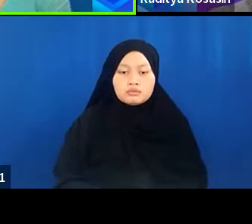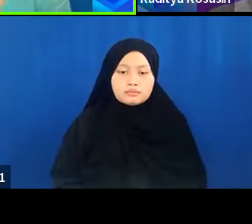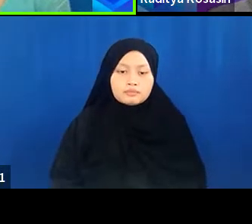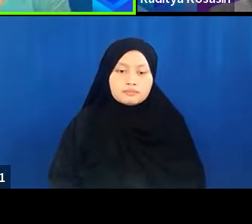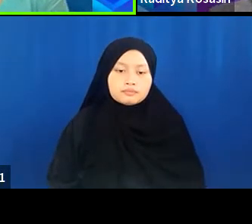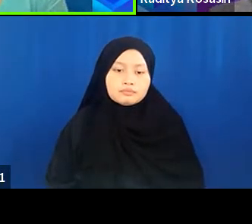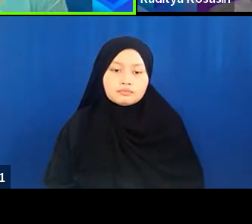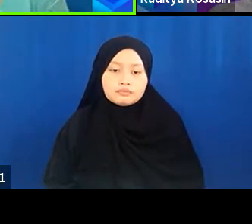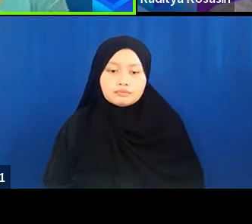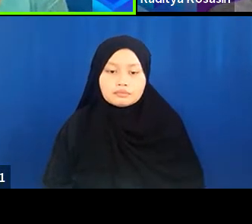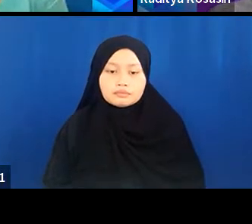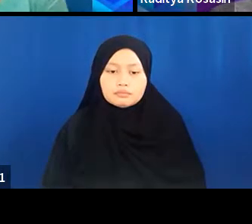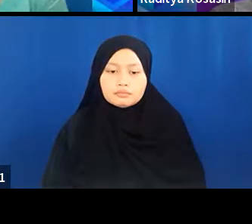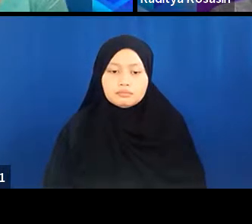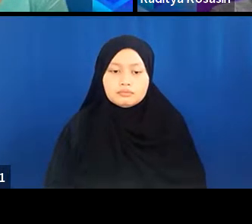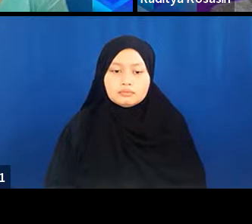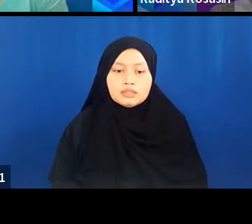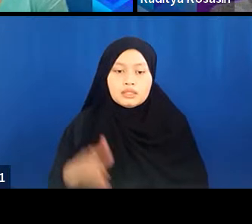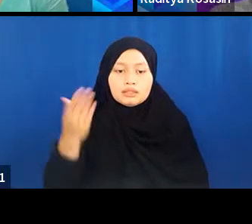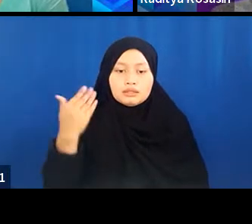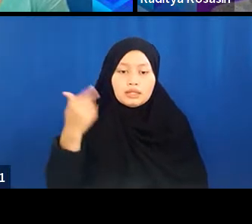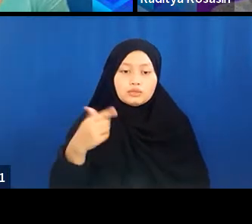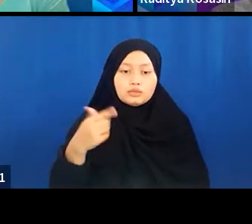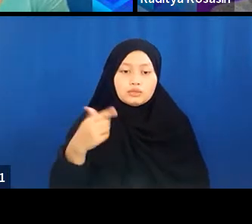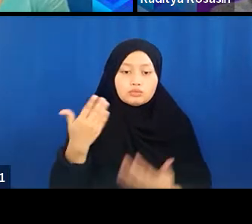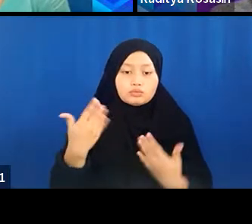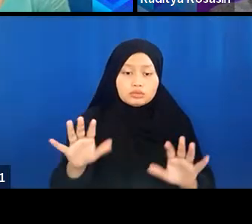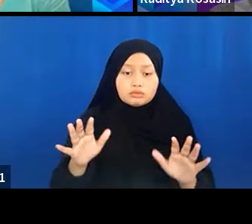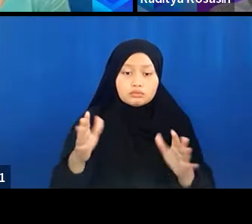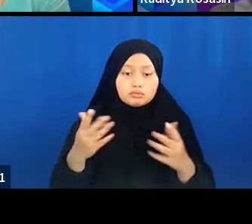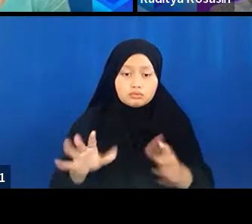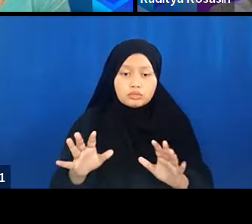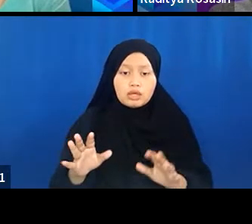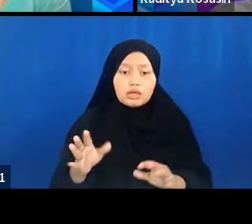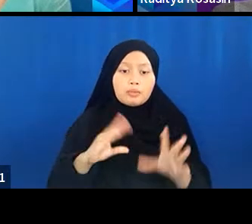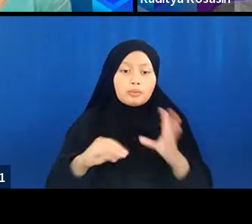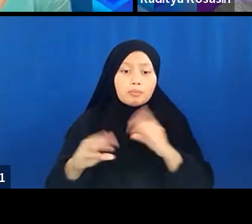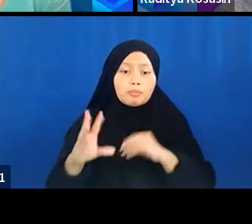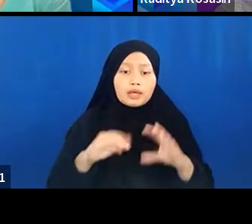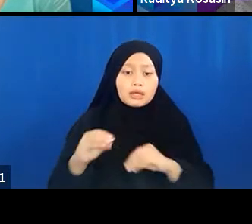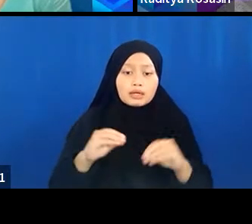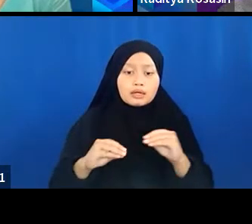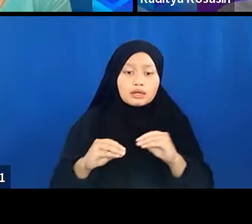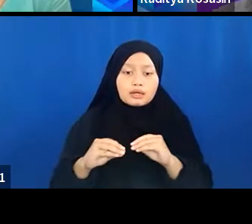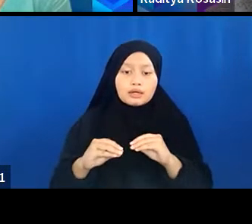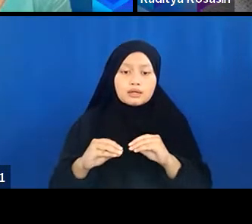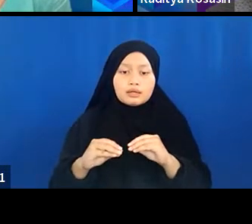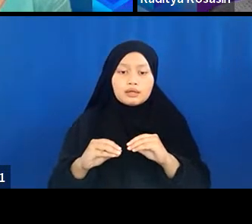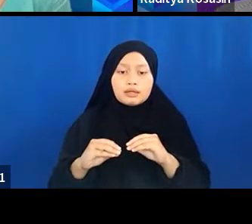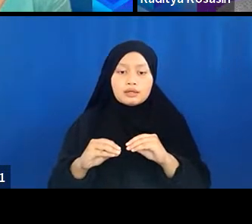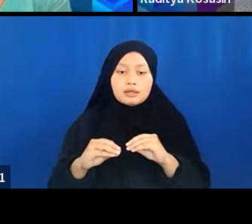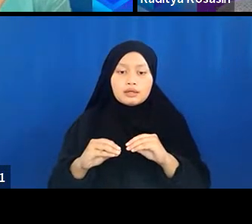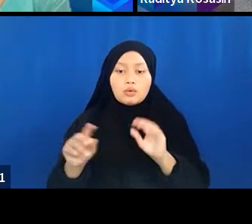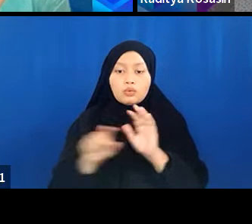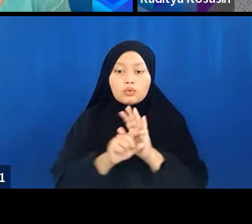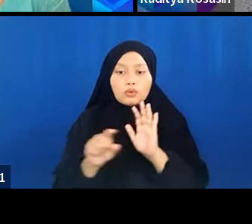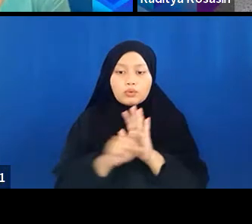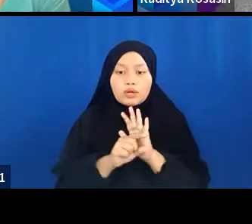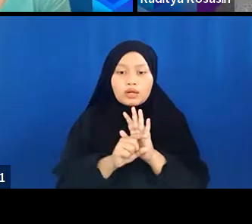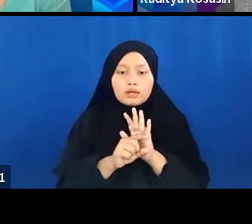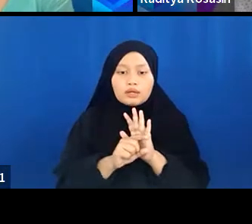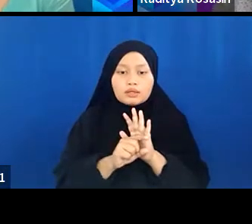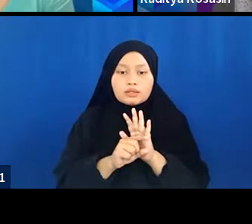lama tadi ya sudah selesai namanya pembahasan ekonomi sebuah undang-undang adalah